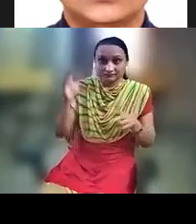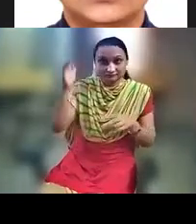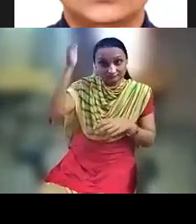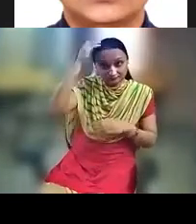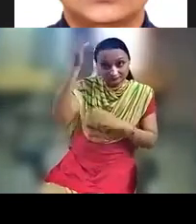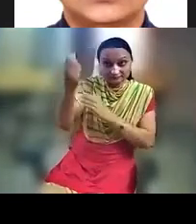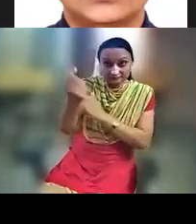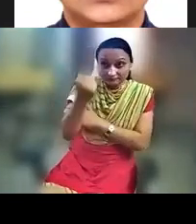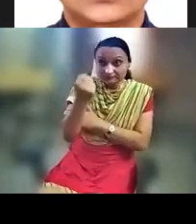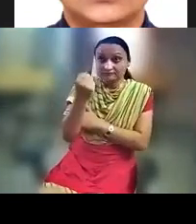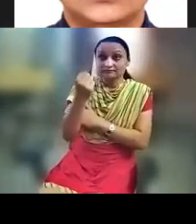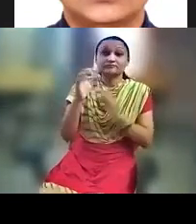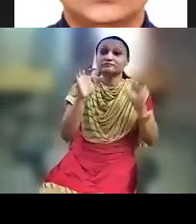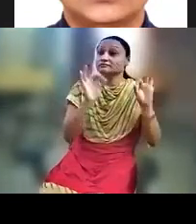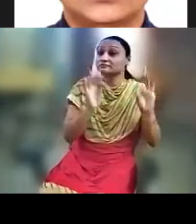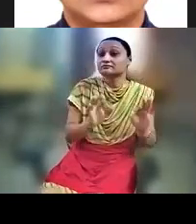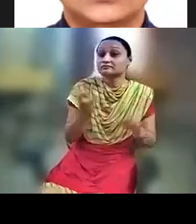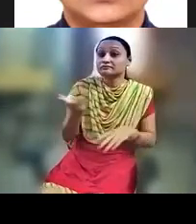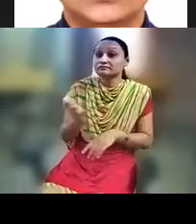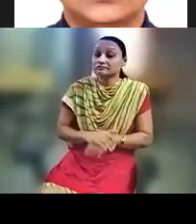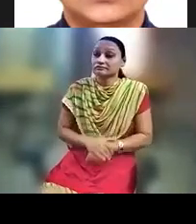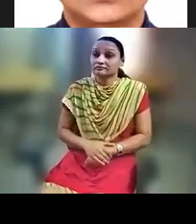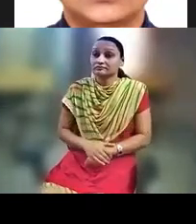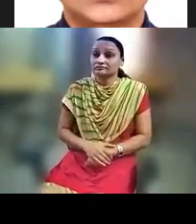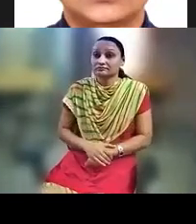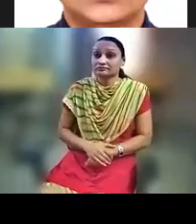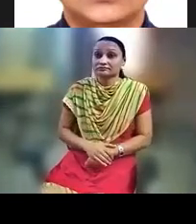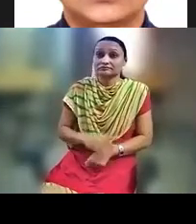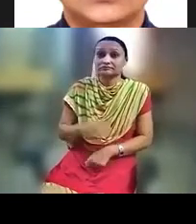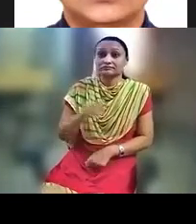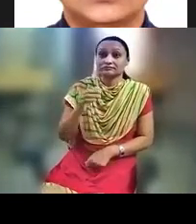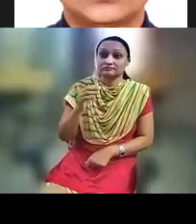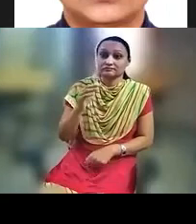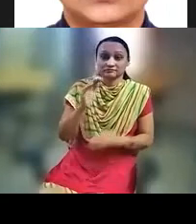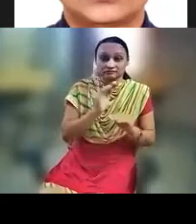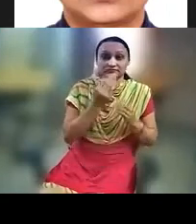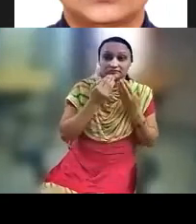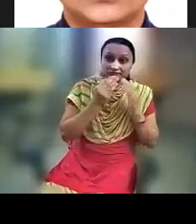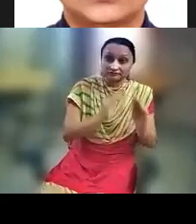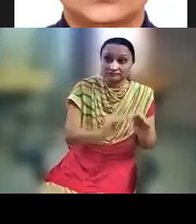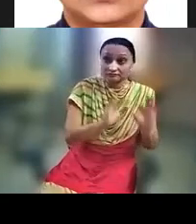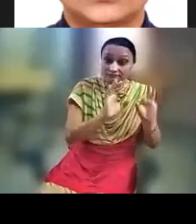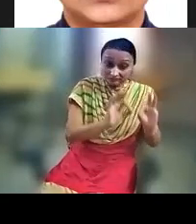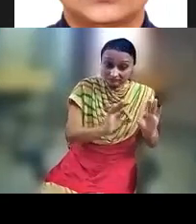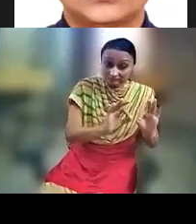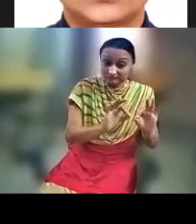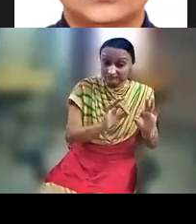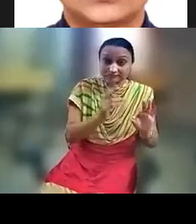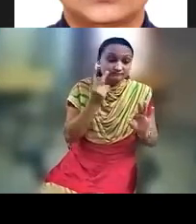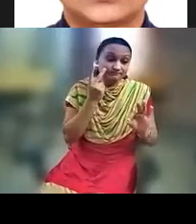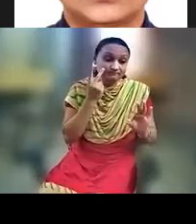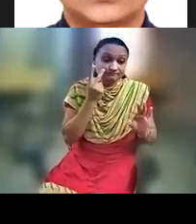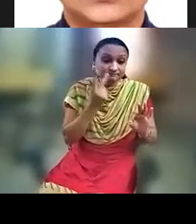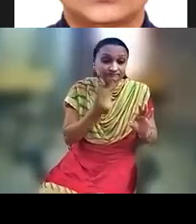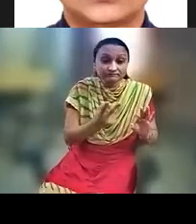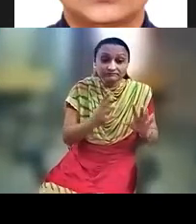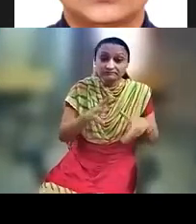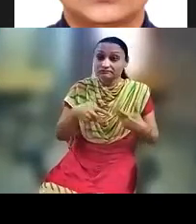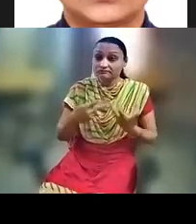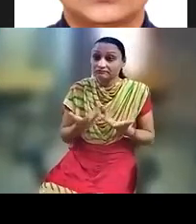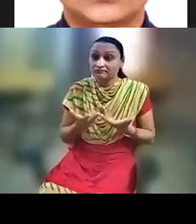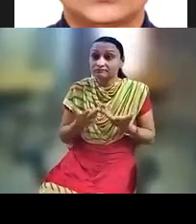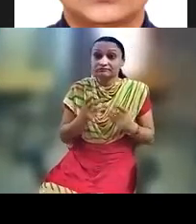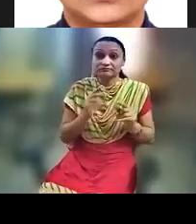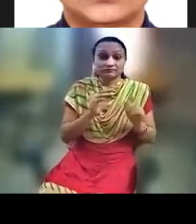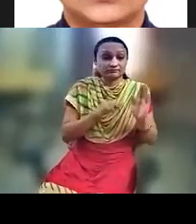वेलबींग क्या है. फिर हम जब बच्चों की वेलबींग की बात करते हैं तो हम उसे कैसे देखते हैं, किन किन पैरामीटर्स पे क्या